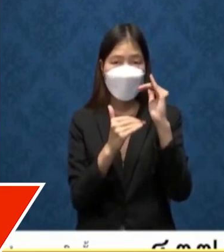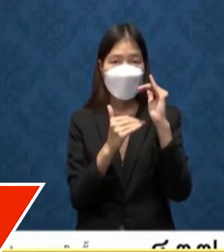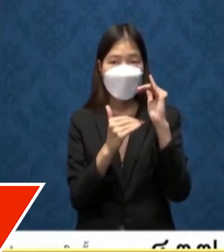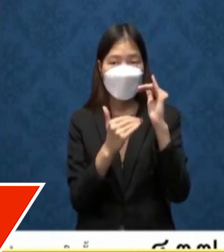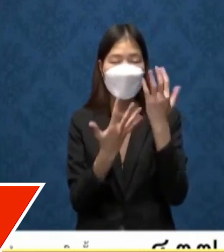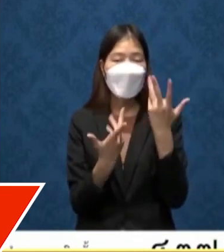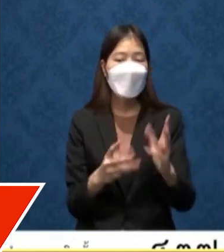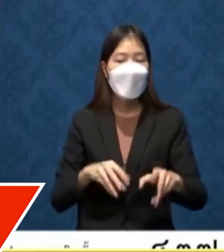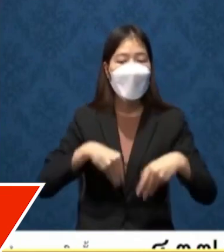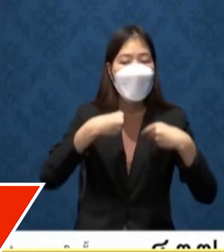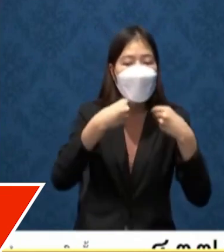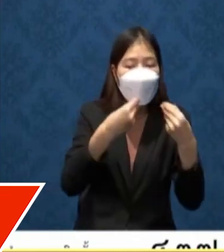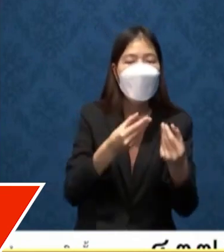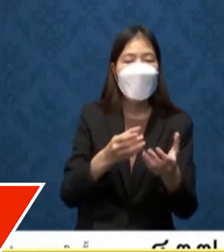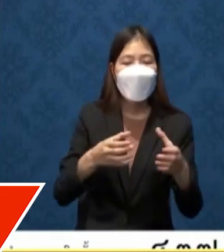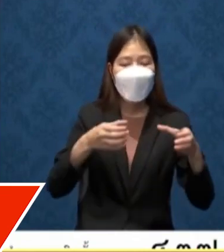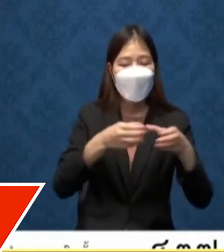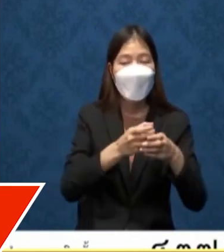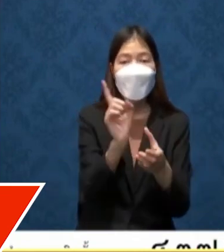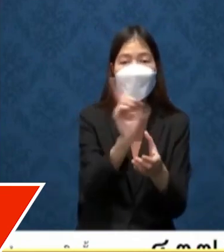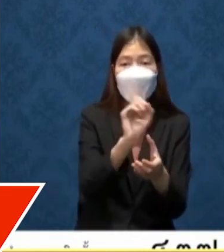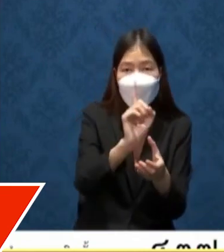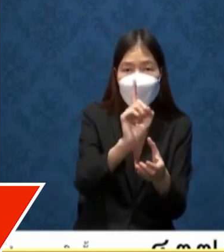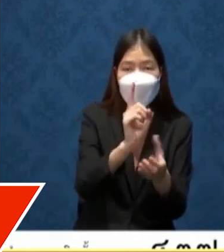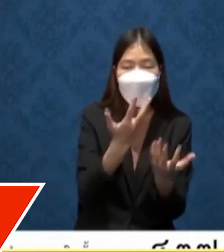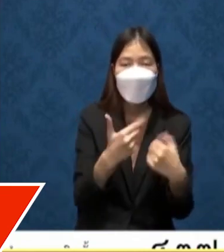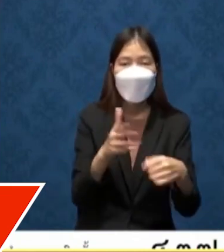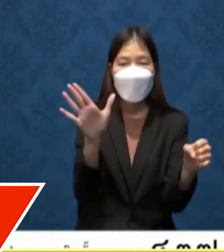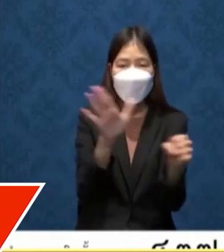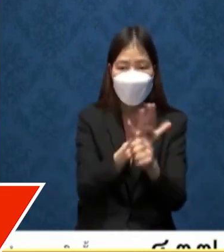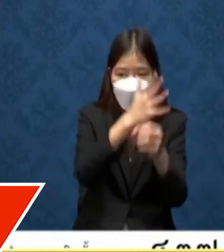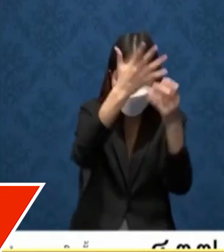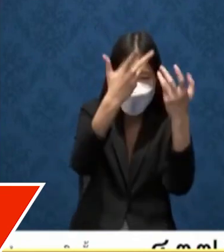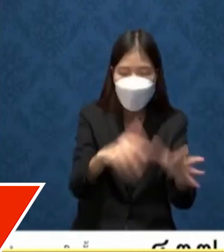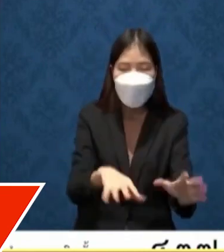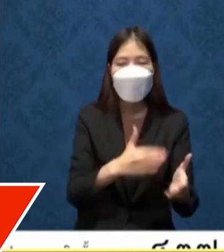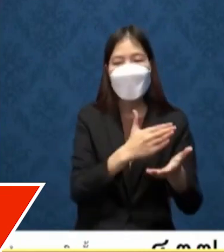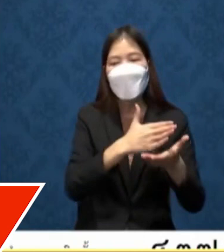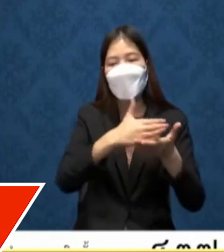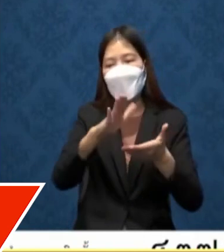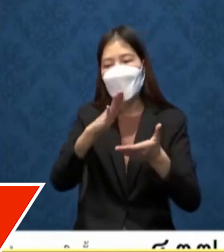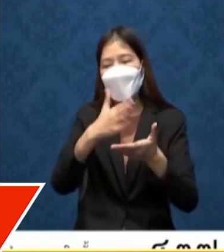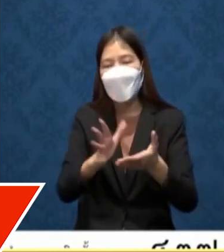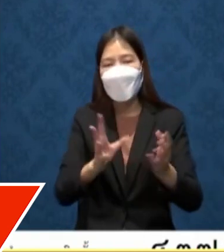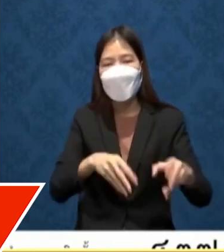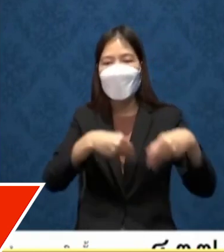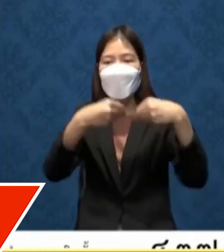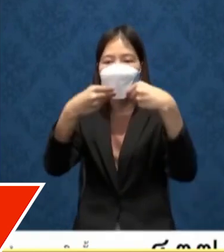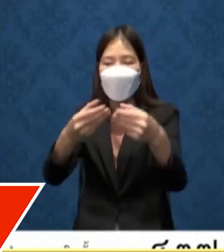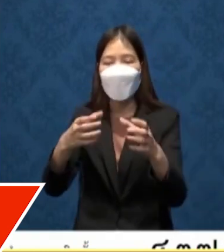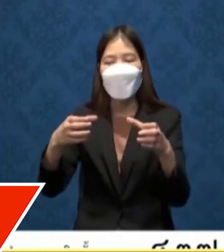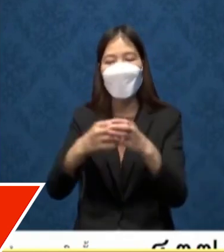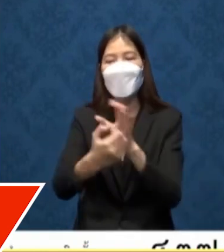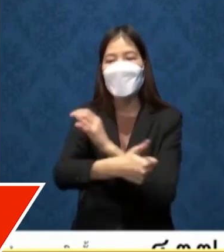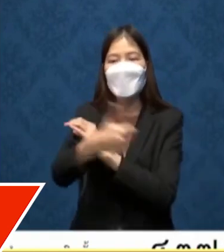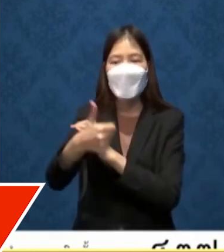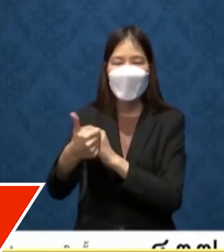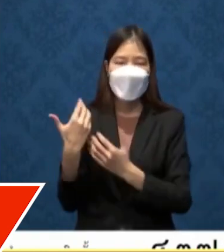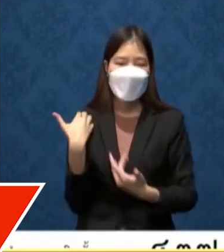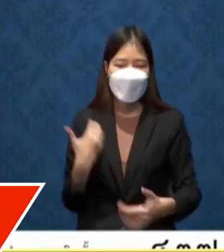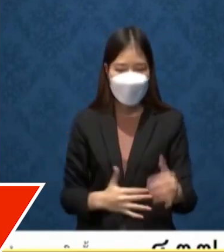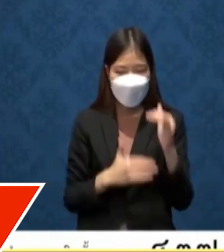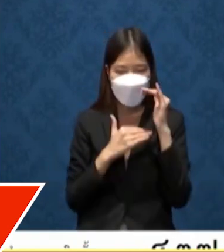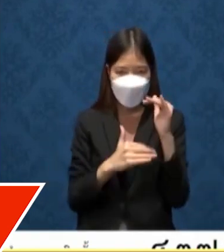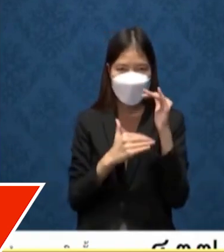ก่กลุ่มใดก่อนถ้ามีจำนวนเพียงพอแล้วถึงจะไปยังกลุ่มอื่นลักษณะเดียวกันกับที่กองทุนกำหนดเป็นเงื่อนไขที่จะปล่อย